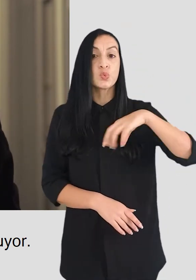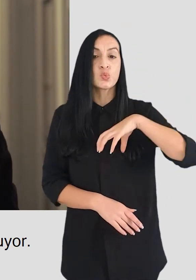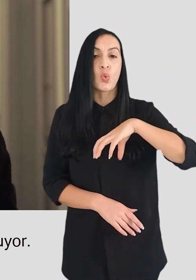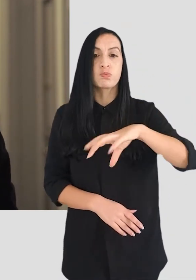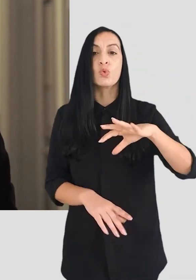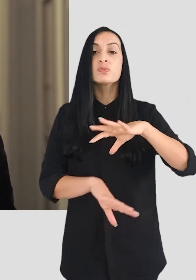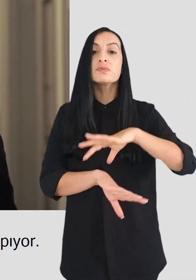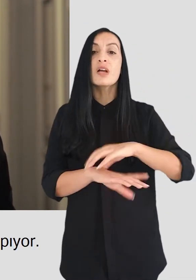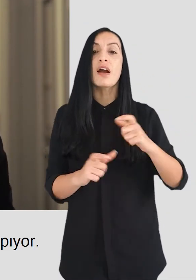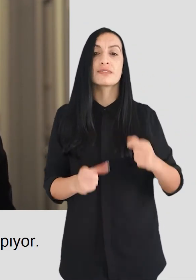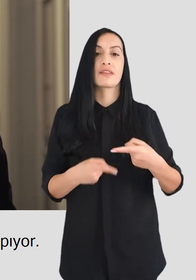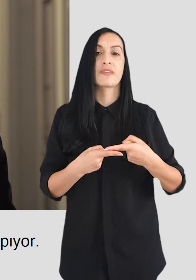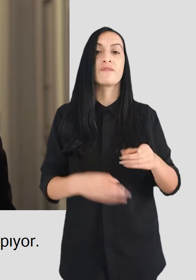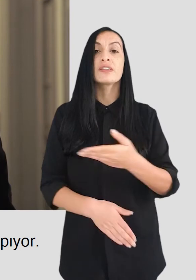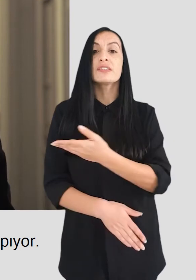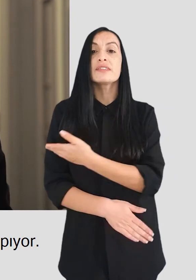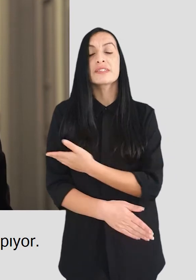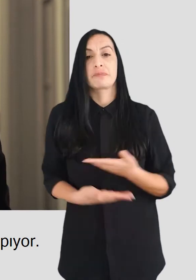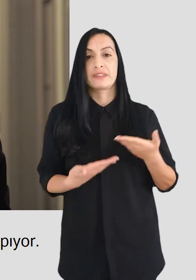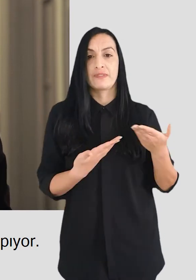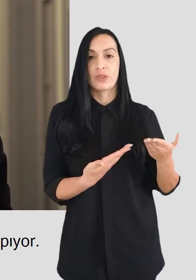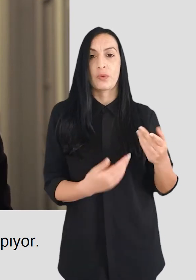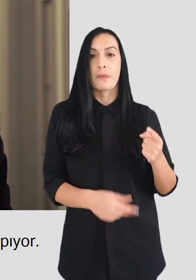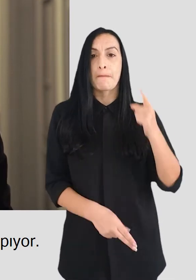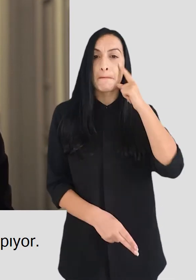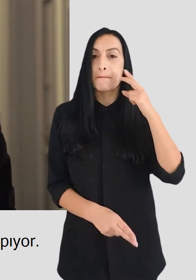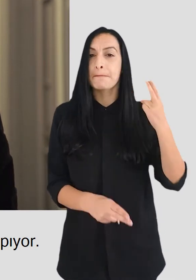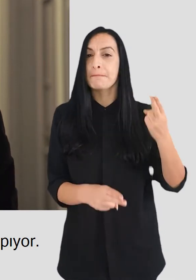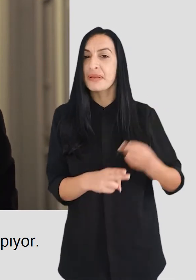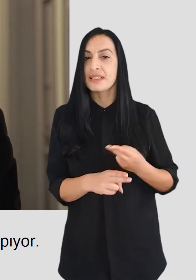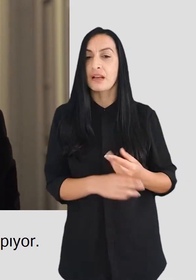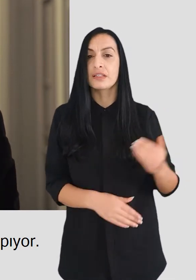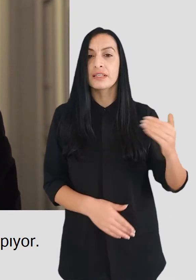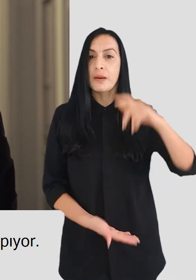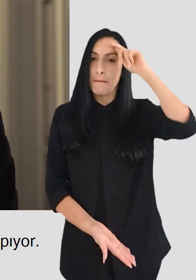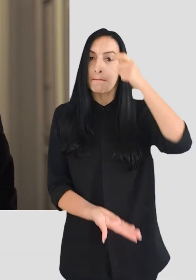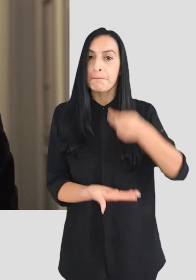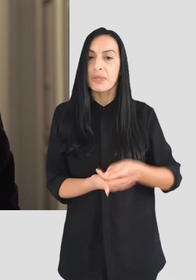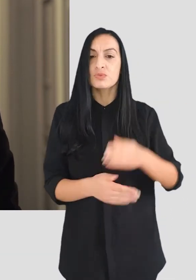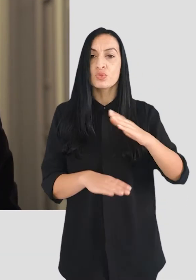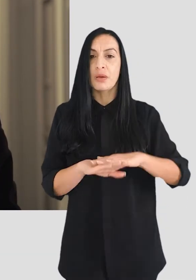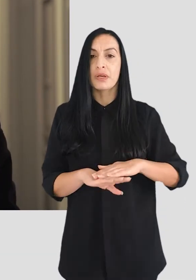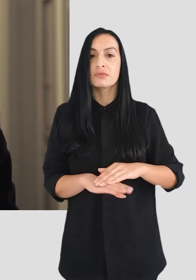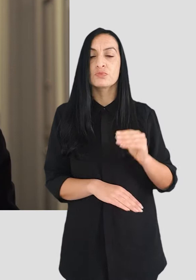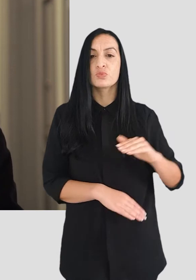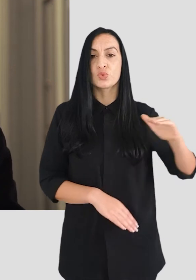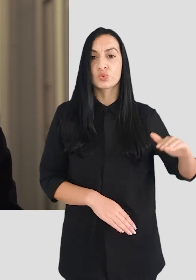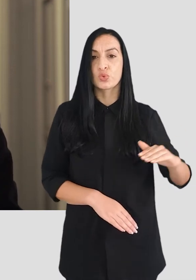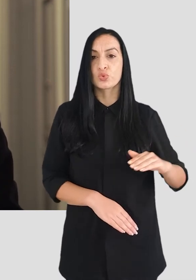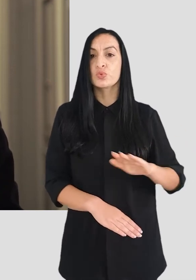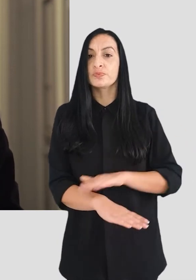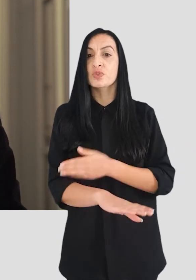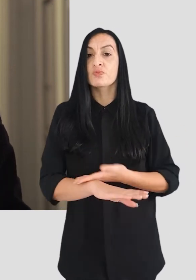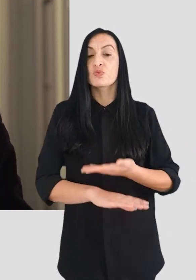ünite oluyor. Bu ünite çok temel, yani hastane temelli bütüncül yaklaşım yapıyor. Yani oraya